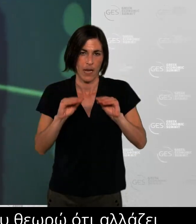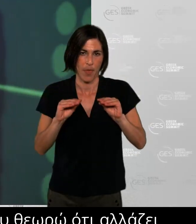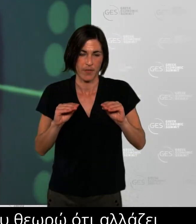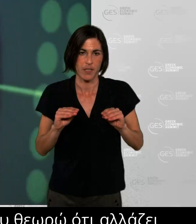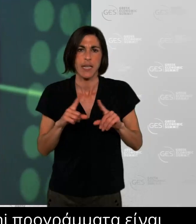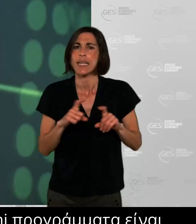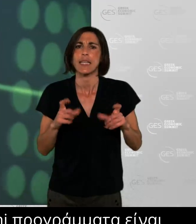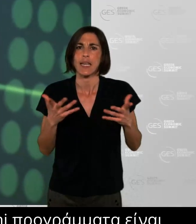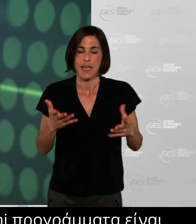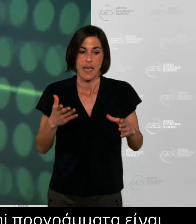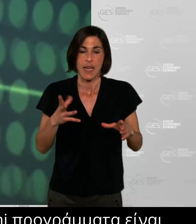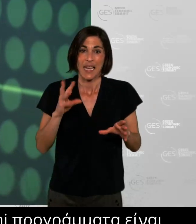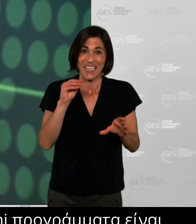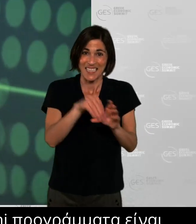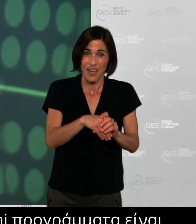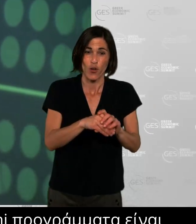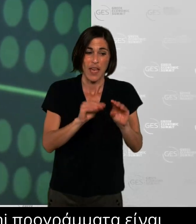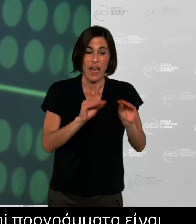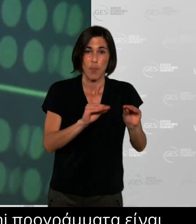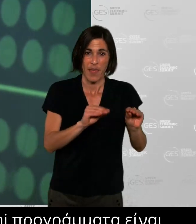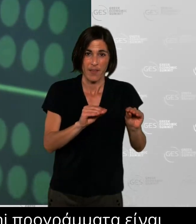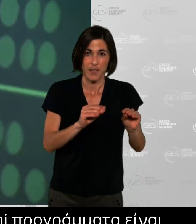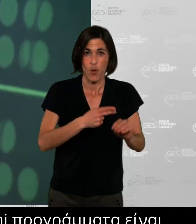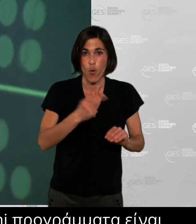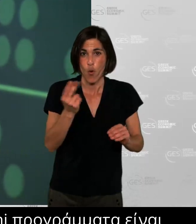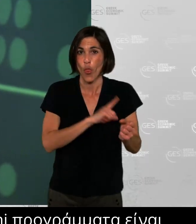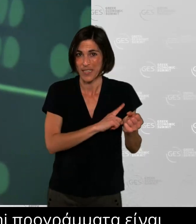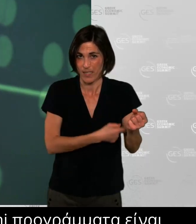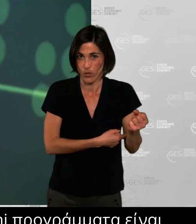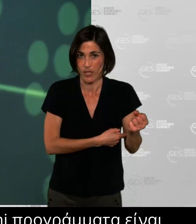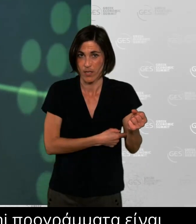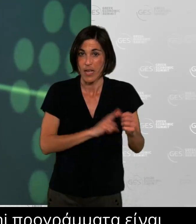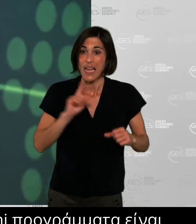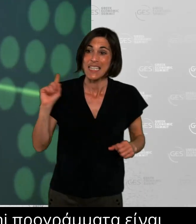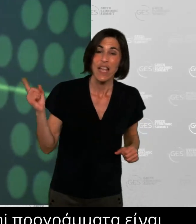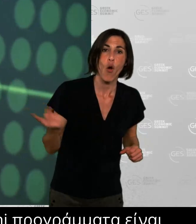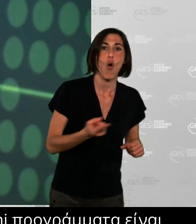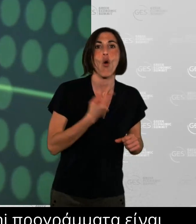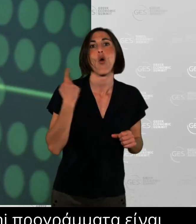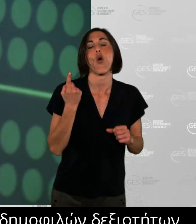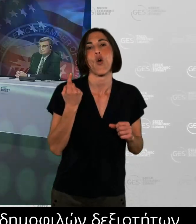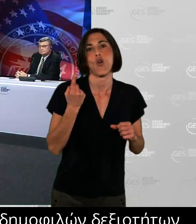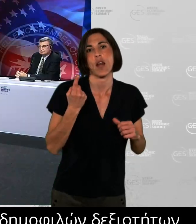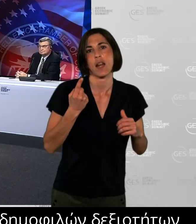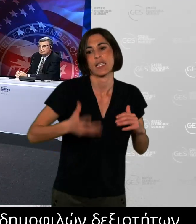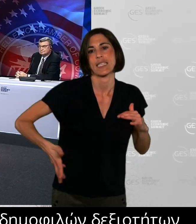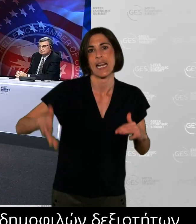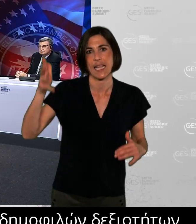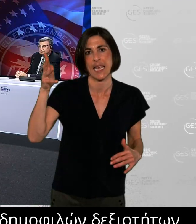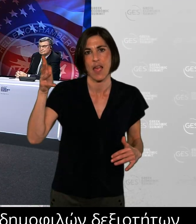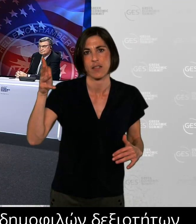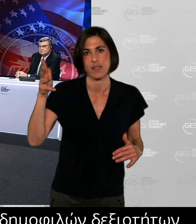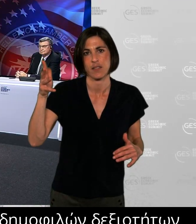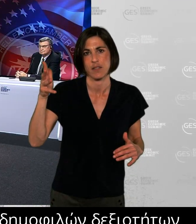εκπαίδευσης πάλι των δημοφιλών δεξιοτήτων σε όλες τις βαθμίδες εκπαίδευσης. Κοινώς πλέον απευθύνονται σε πολύ μεγάλο